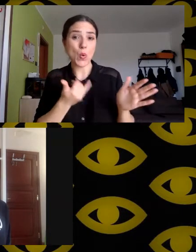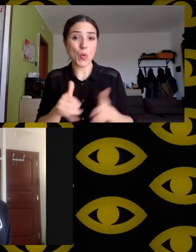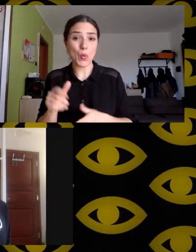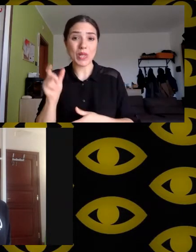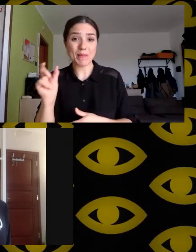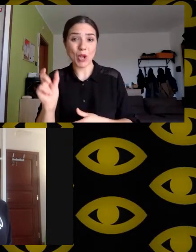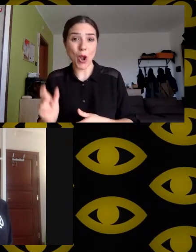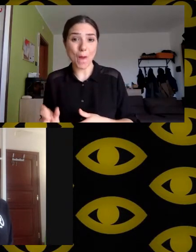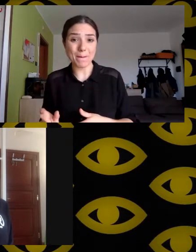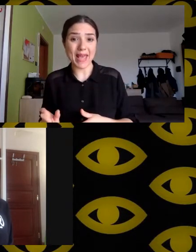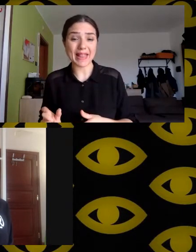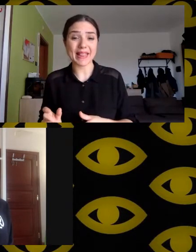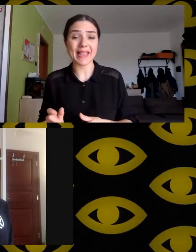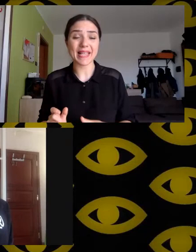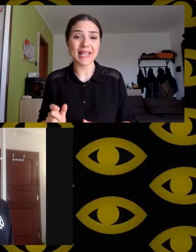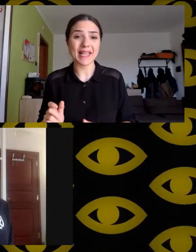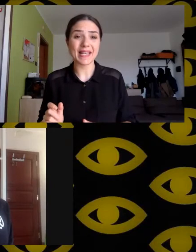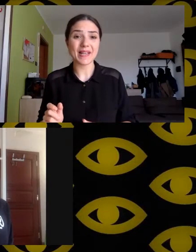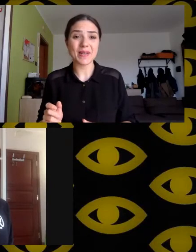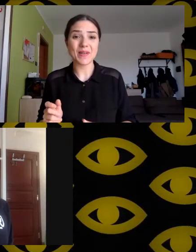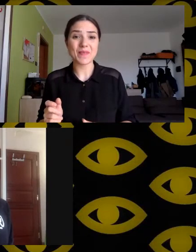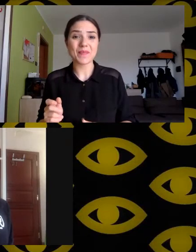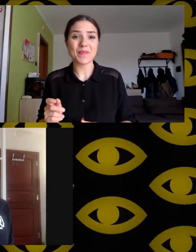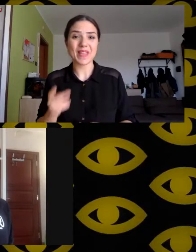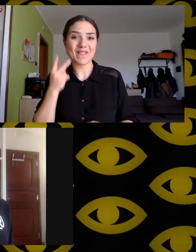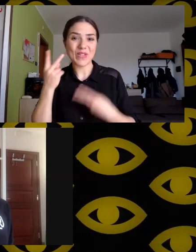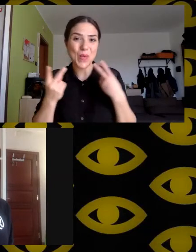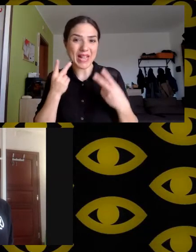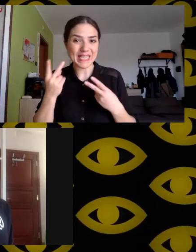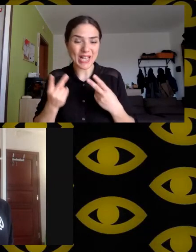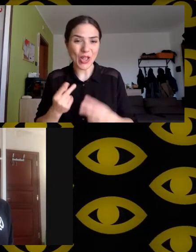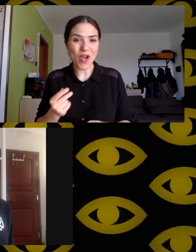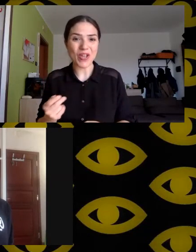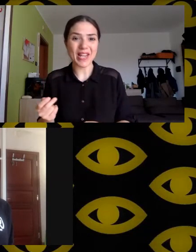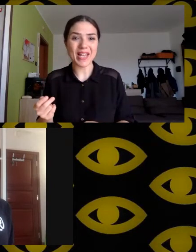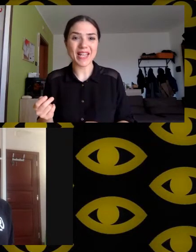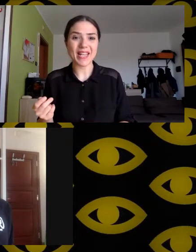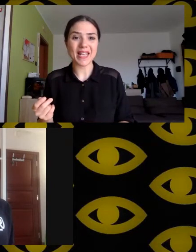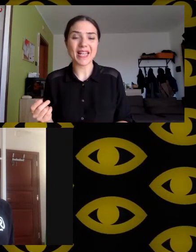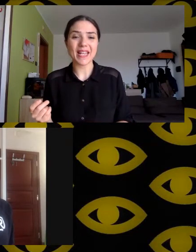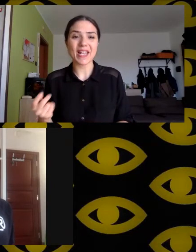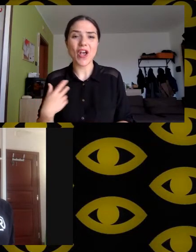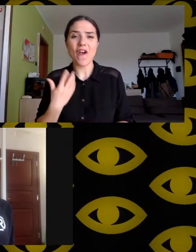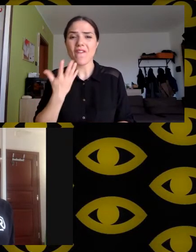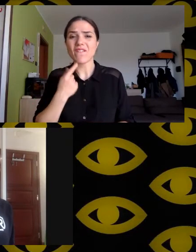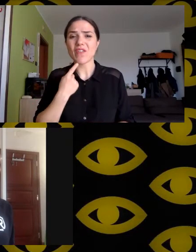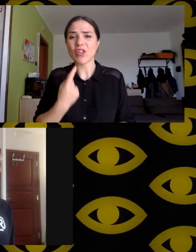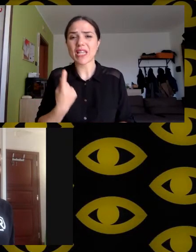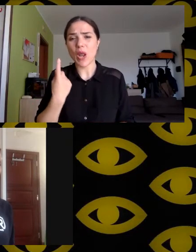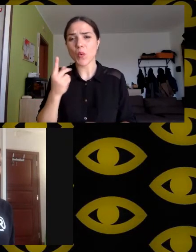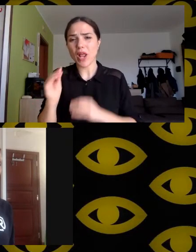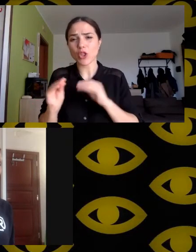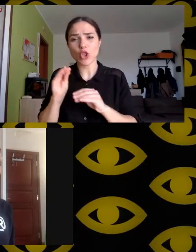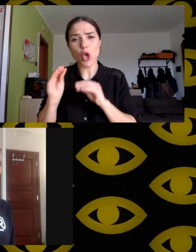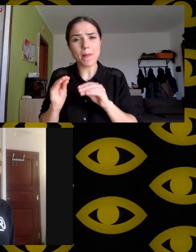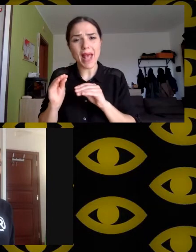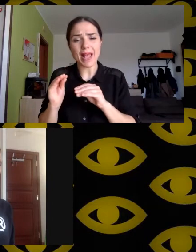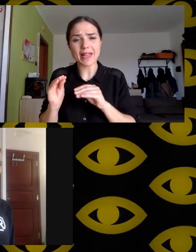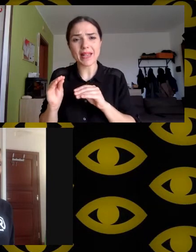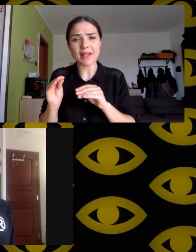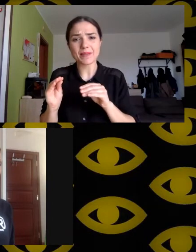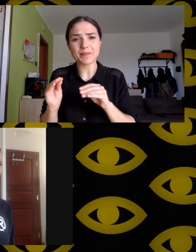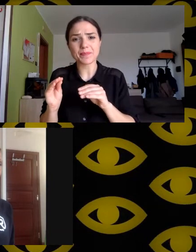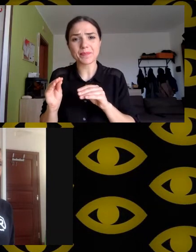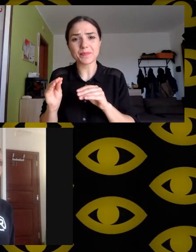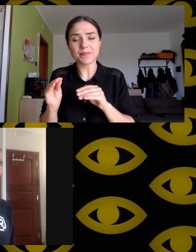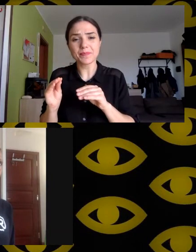nostri ascoltatori o visualizzatori, e io vorrei dire, farti una domanda che mi è piaciuta molto, ho visto in un'intervista, te